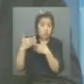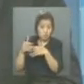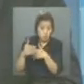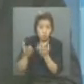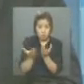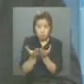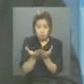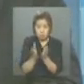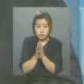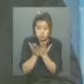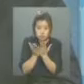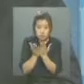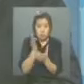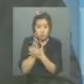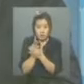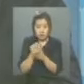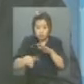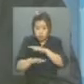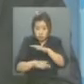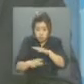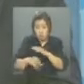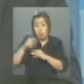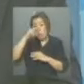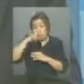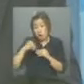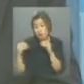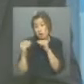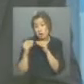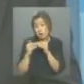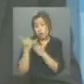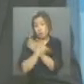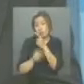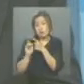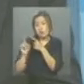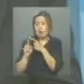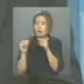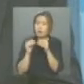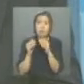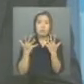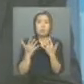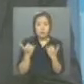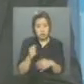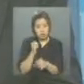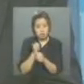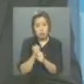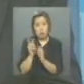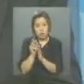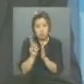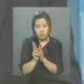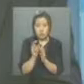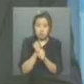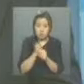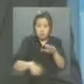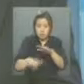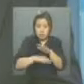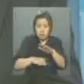กนี้ปรากฏว่ามาตรฐานเราเนี่ยกับมาตรฐานประเทศเพื่อนบ้านเนี่ยไม่เหมือนกันต้องทำตัวนี้ให้มันเป็นสแตนดาร์ดแต่ว่าไอ้เรื่องนี้เรื่องง่